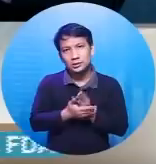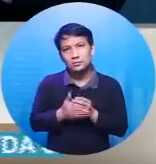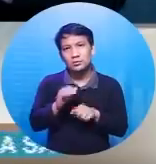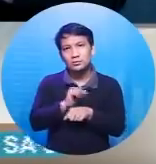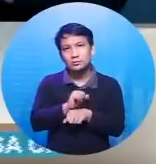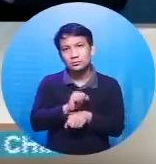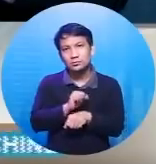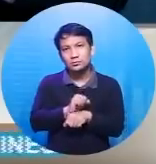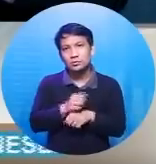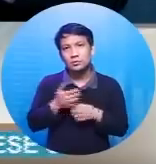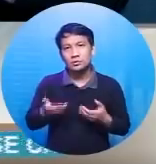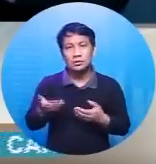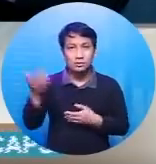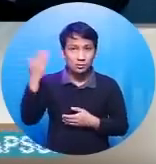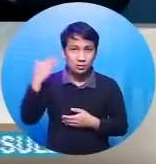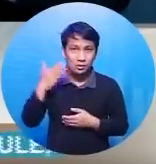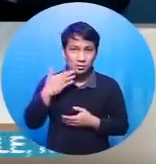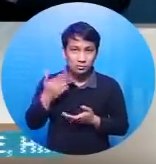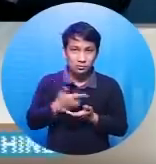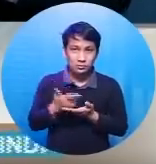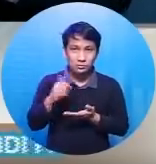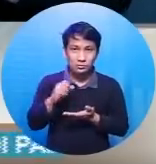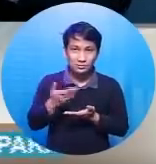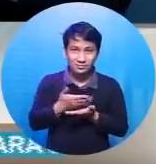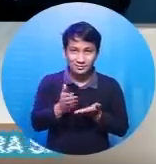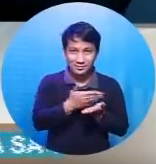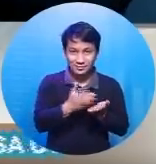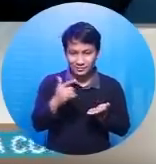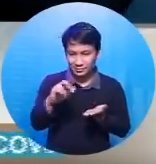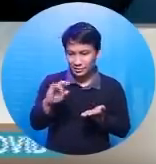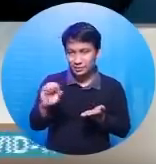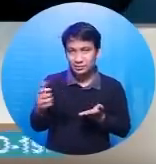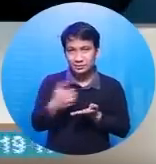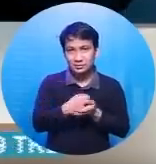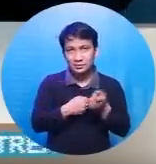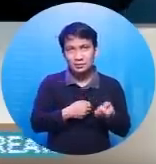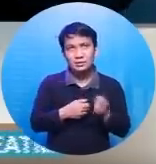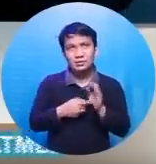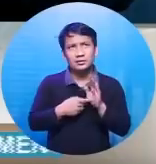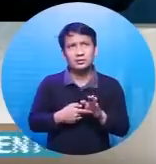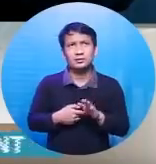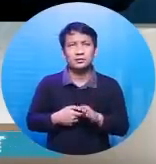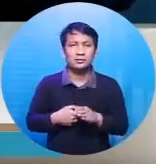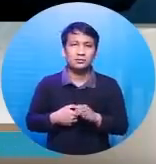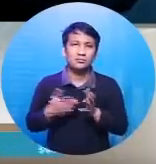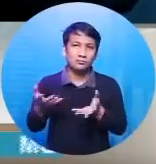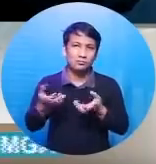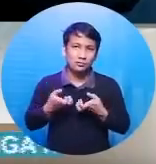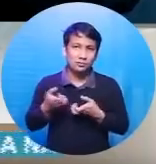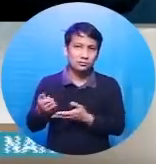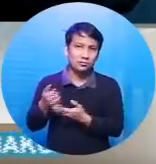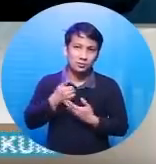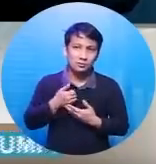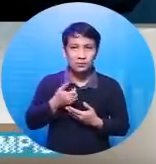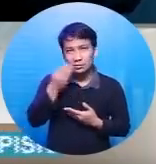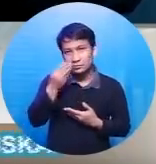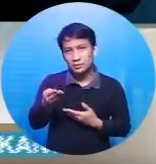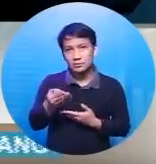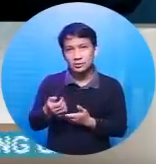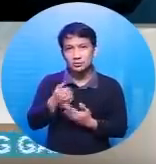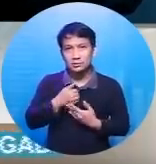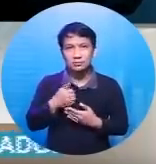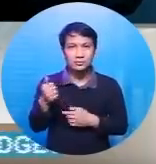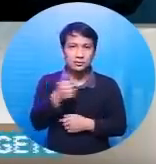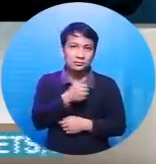buhay ko. Dati po nangangalakan ako kasi hindi na po ako pwede sa construction. Gusto ko po makatanggap na ko si biyaya para may